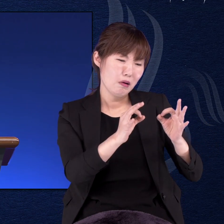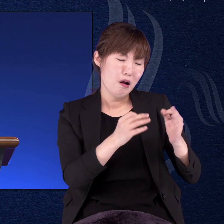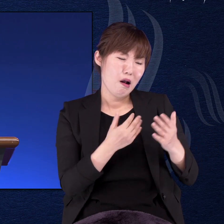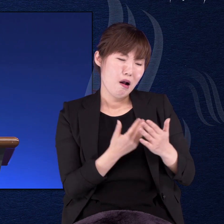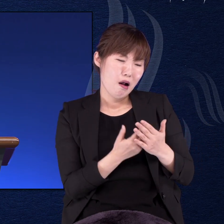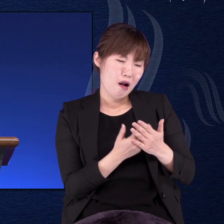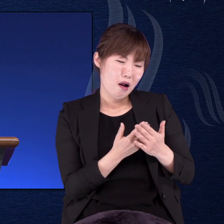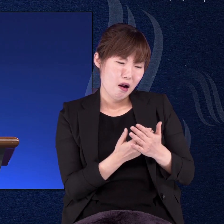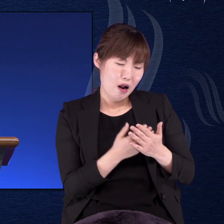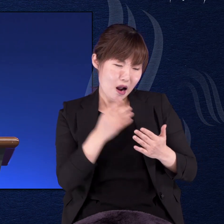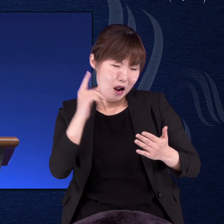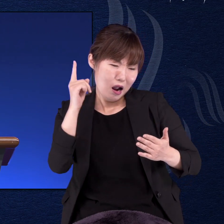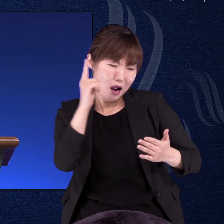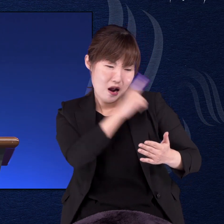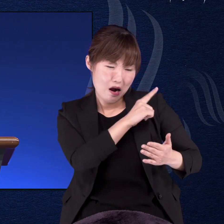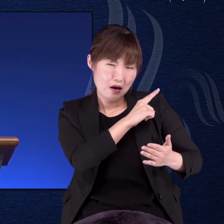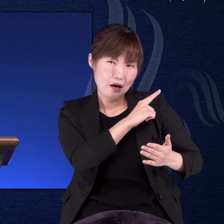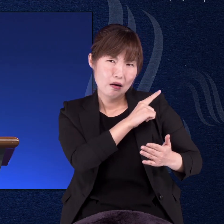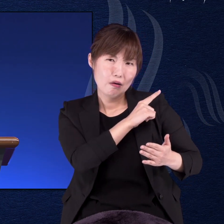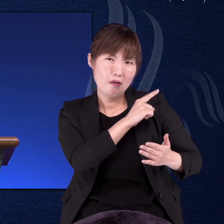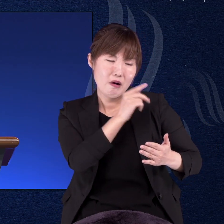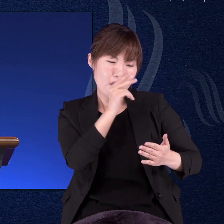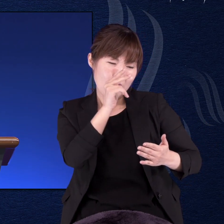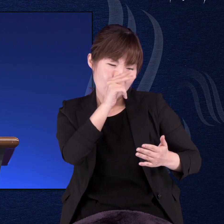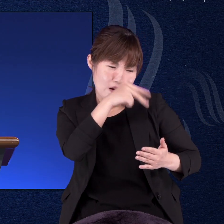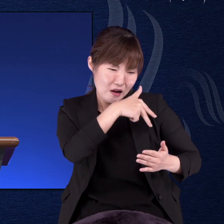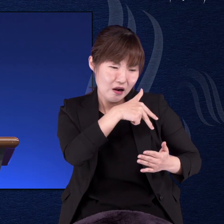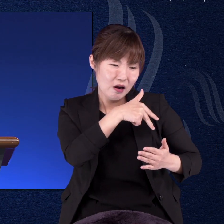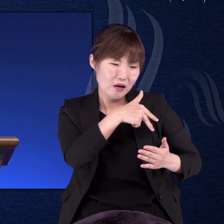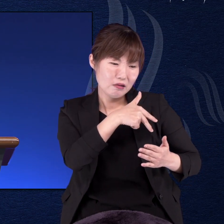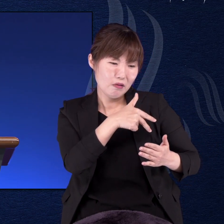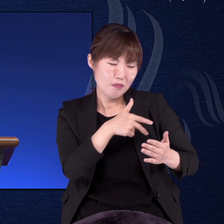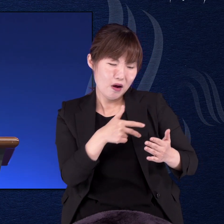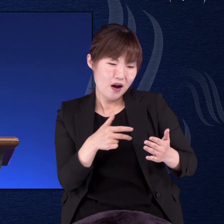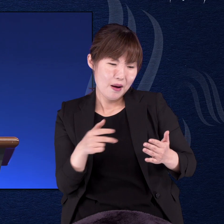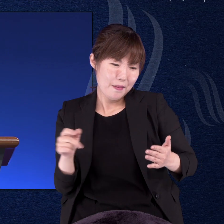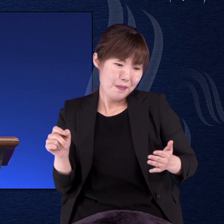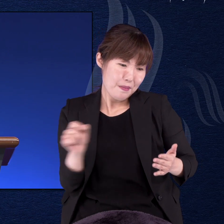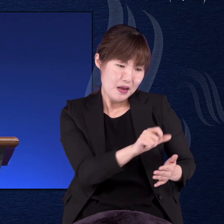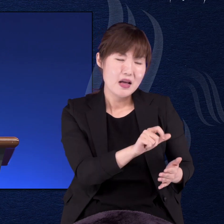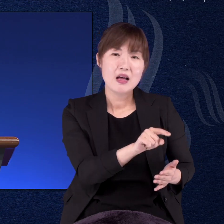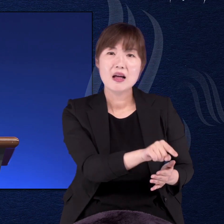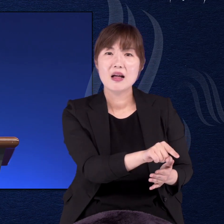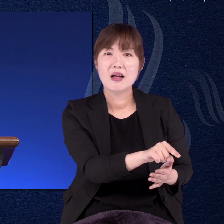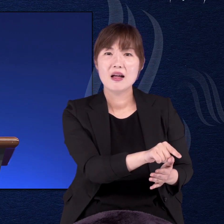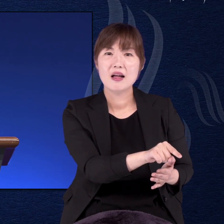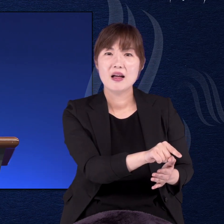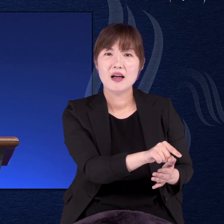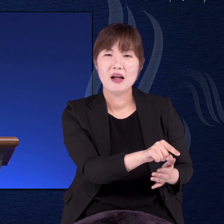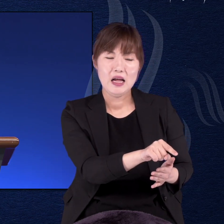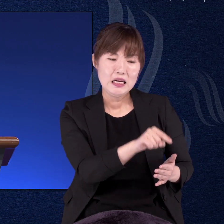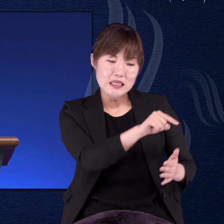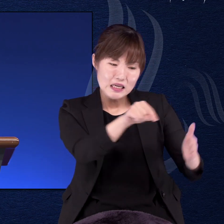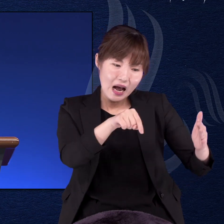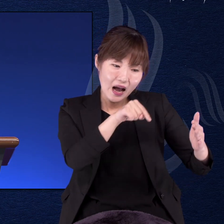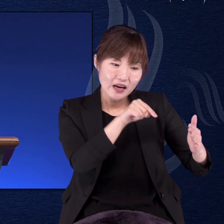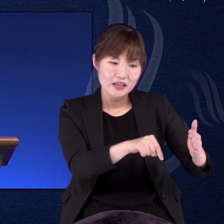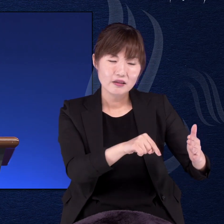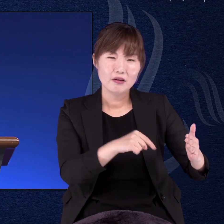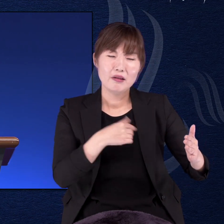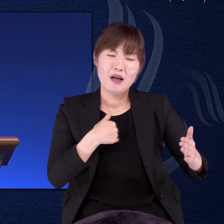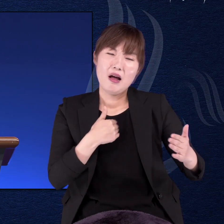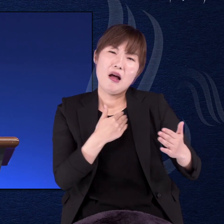너무나 악하고 너무나 빨라요. 그 안에서 우리는 불안할 수밖에 없어요.